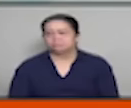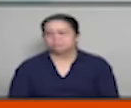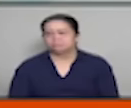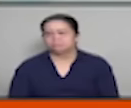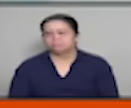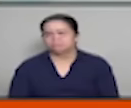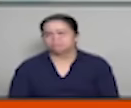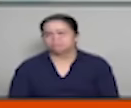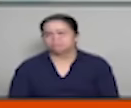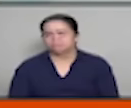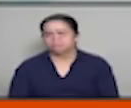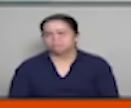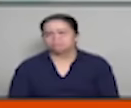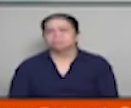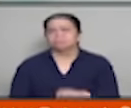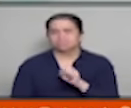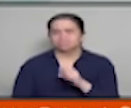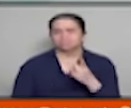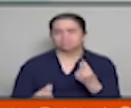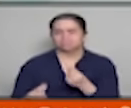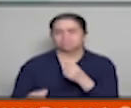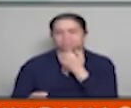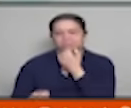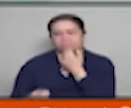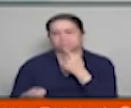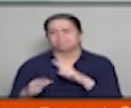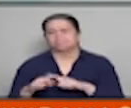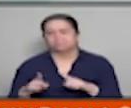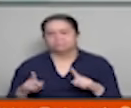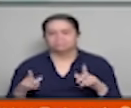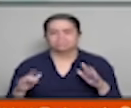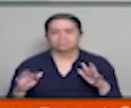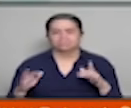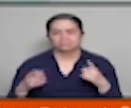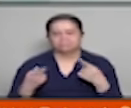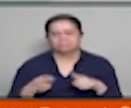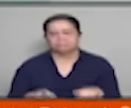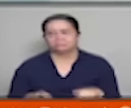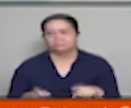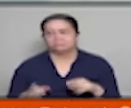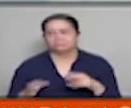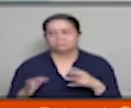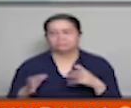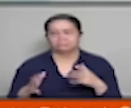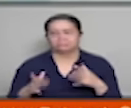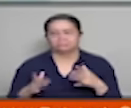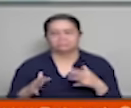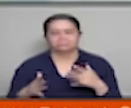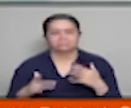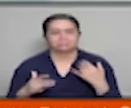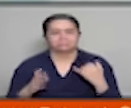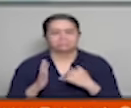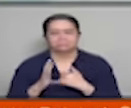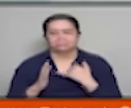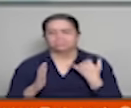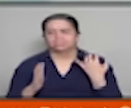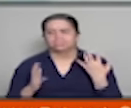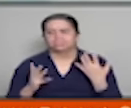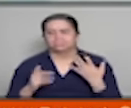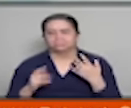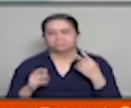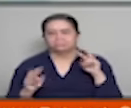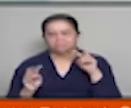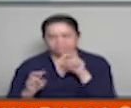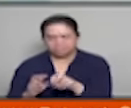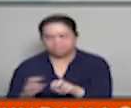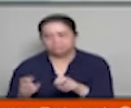mga dito, hindi gagawin yun. May kaso nga lang po, nagkataon lang po na yan, ikon lang po. Yun ang nadatnan